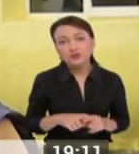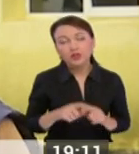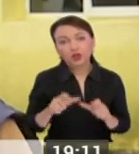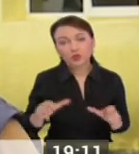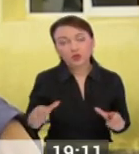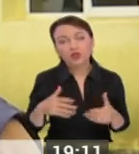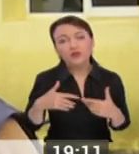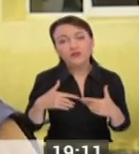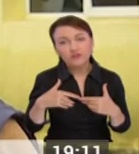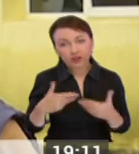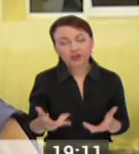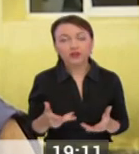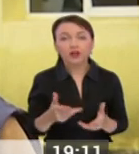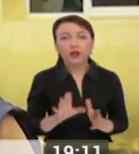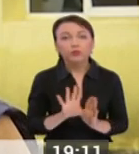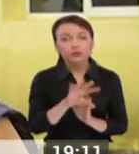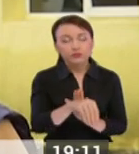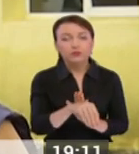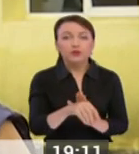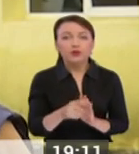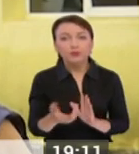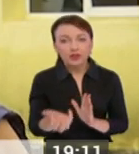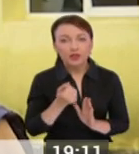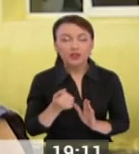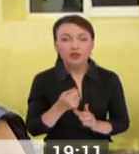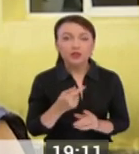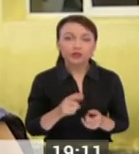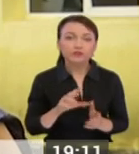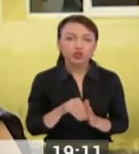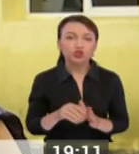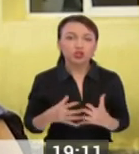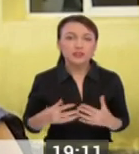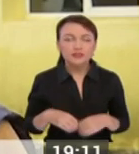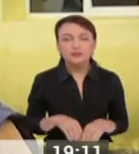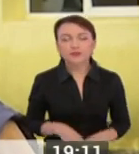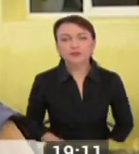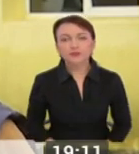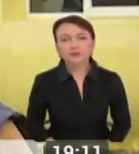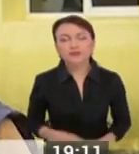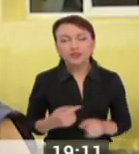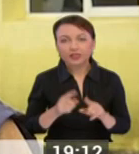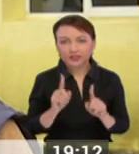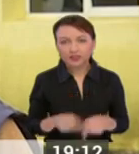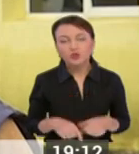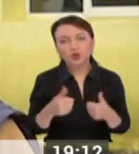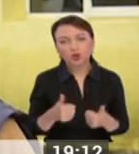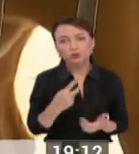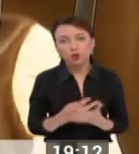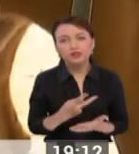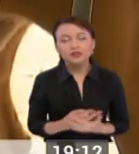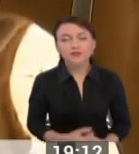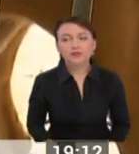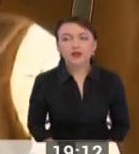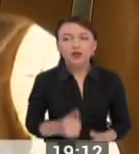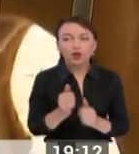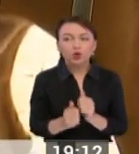виявили бажання, взяли улюбленців до себе, і вони стали їх членами їхньої родини. Це теж, ну, хороший показник.